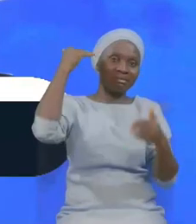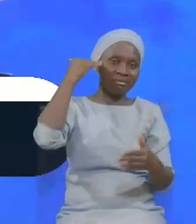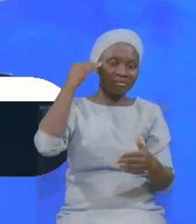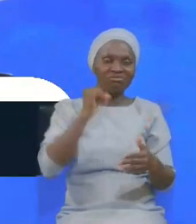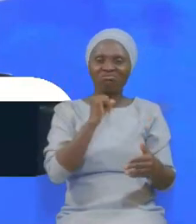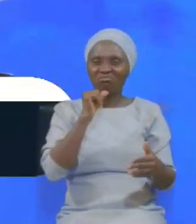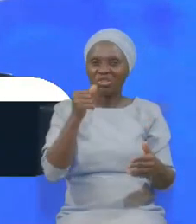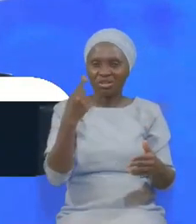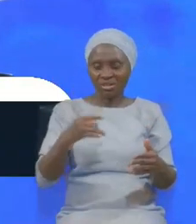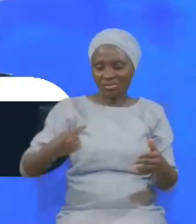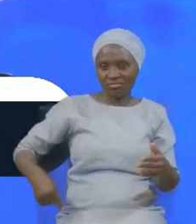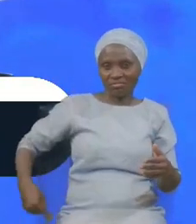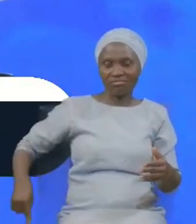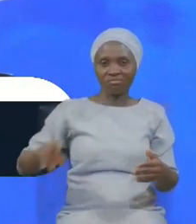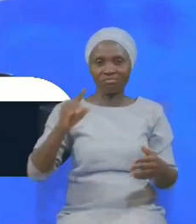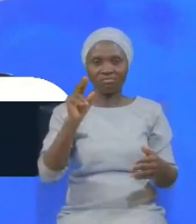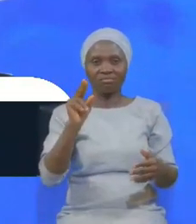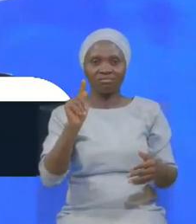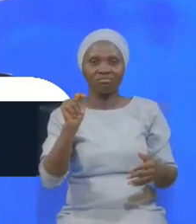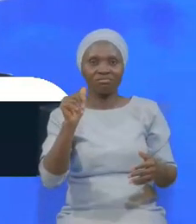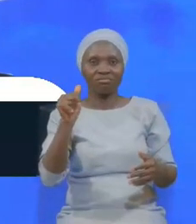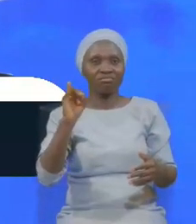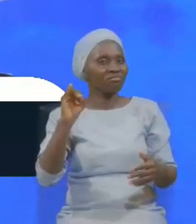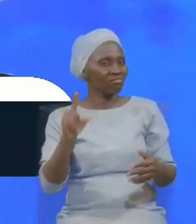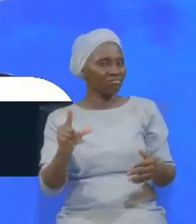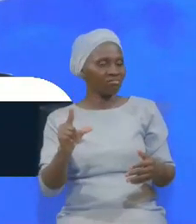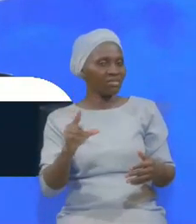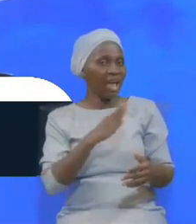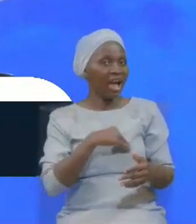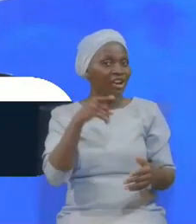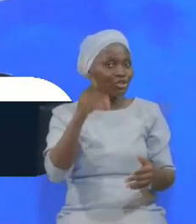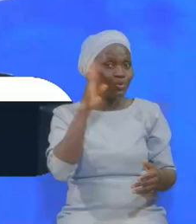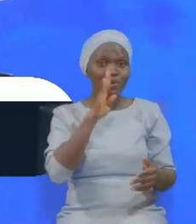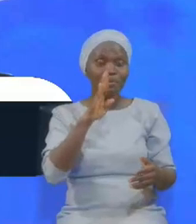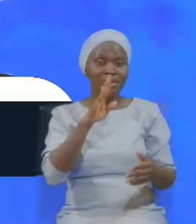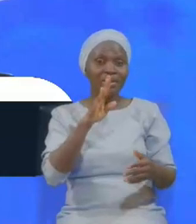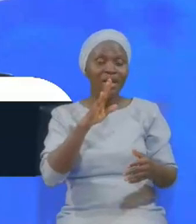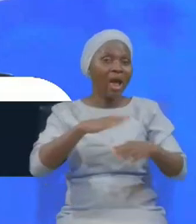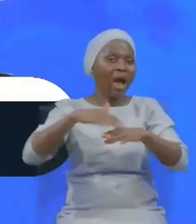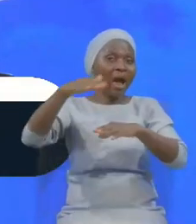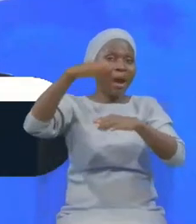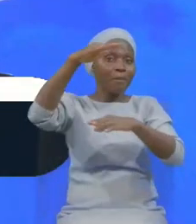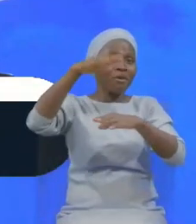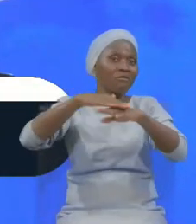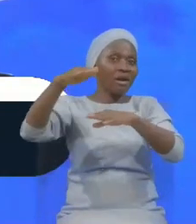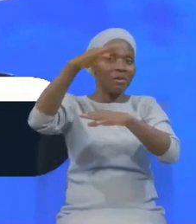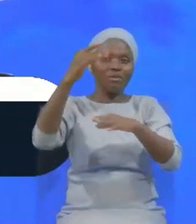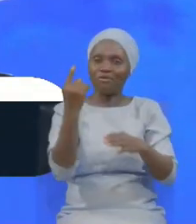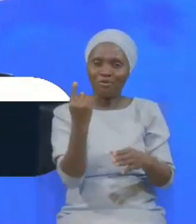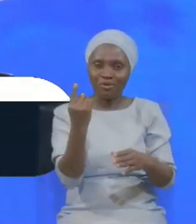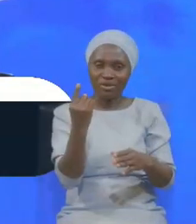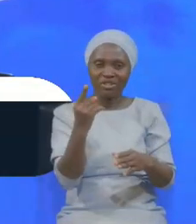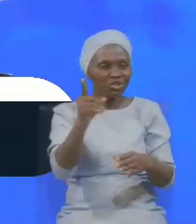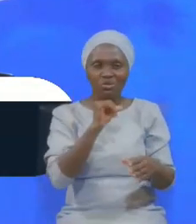Et non la queue. Amen. Tu seras toujours en haut. Et tu